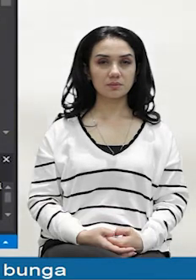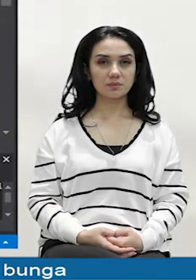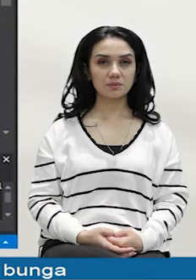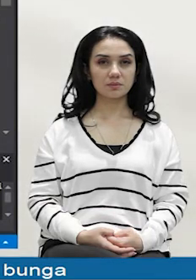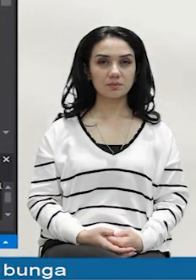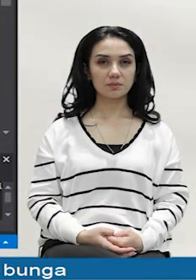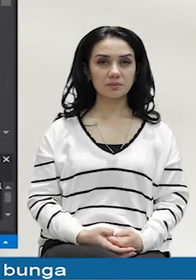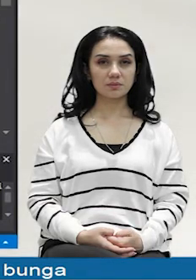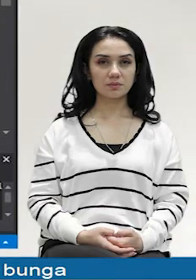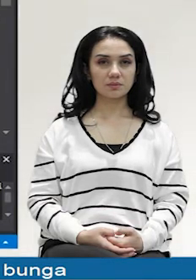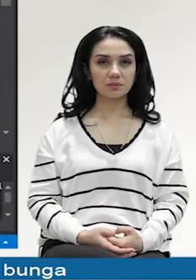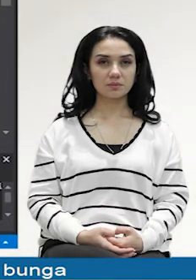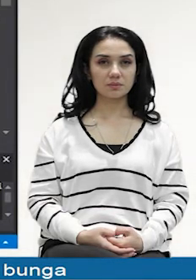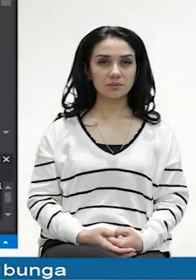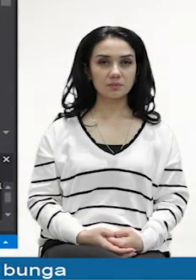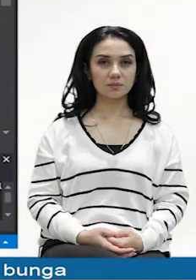Default işlesi kere gidi.